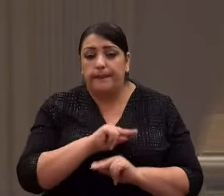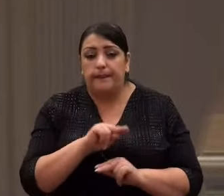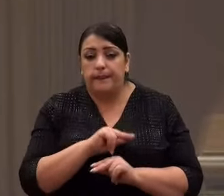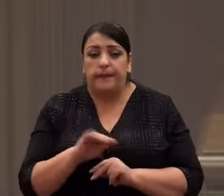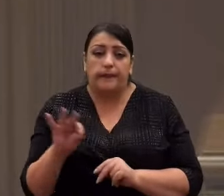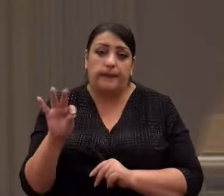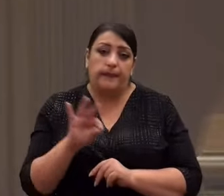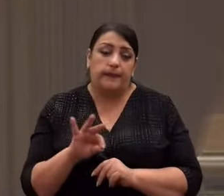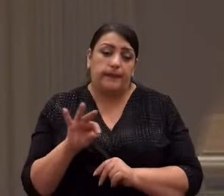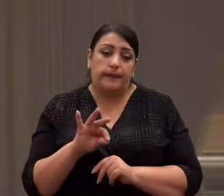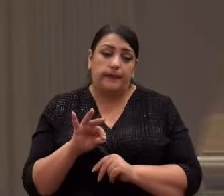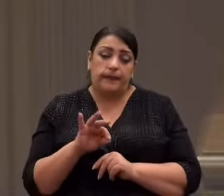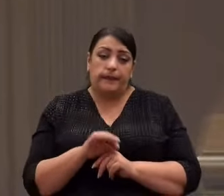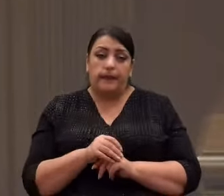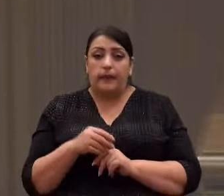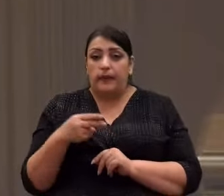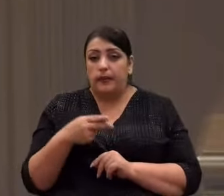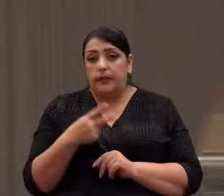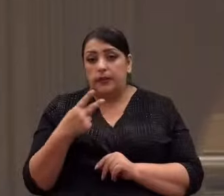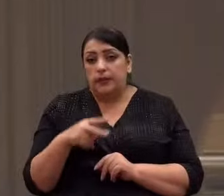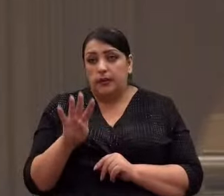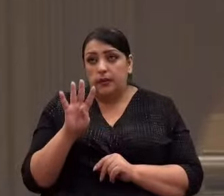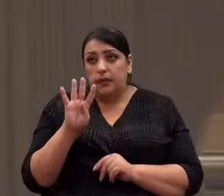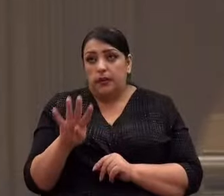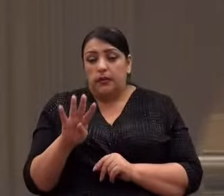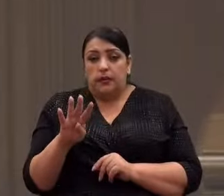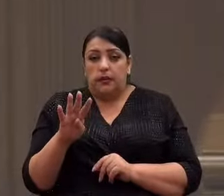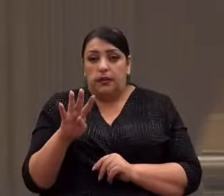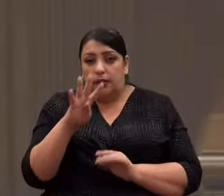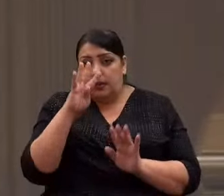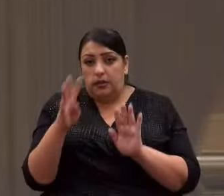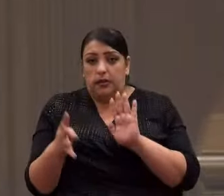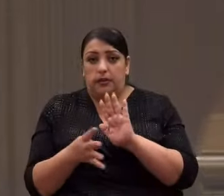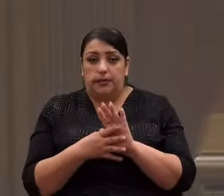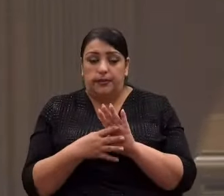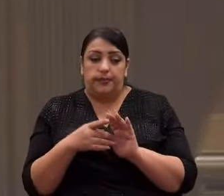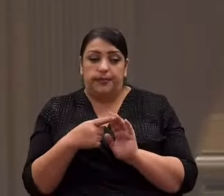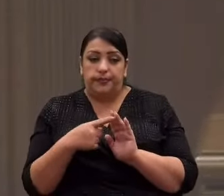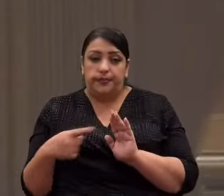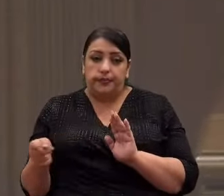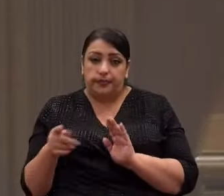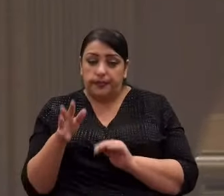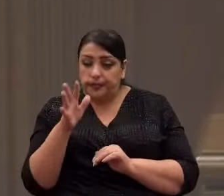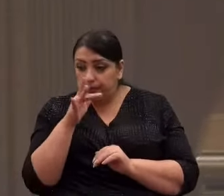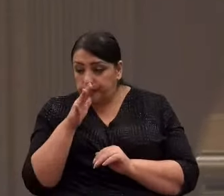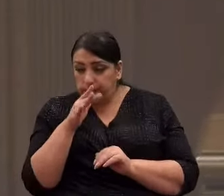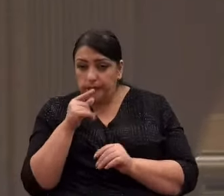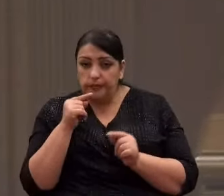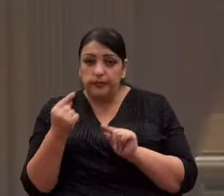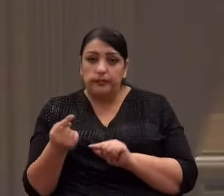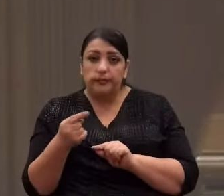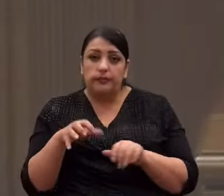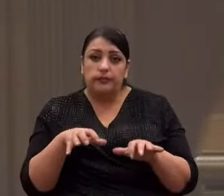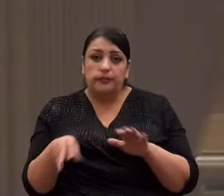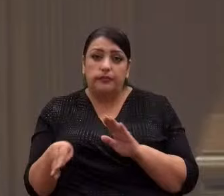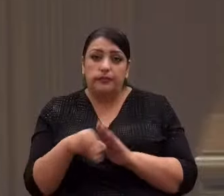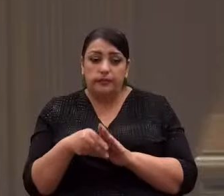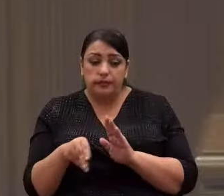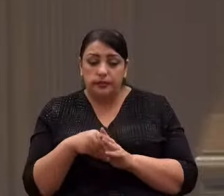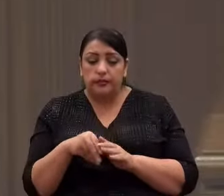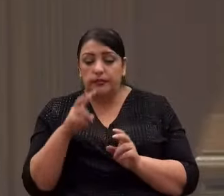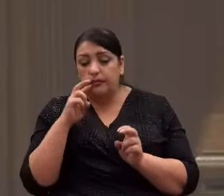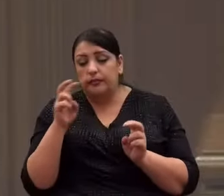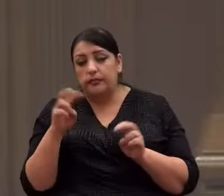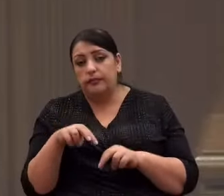մասին։ Ուրեմն 2024 թվականի 9 ամիսների ընթացքում հակակոռուպցիոն կոմիտեի քննիչները նախաքննություն